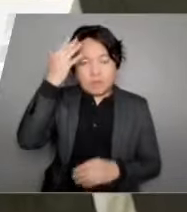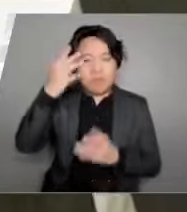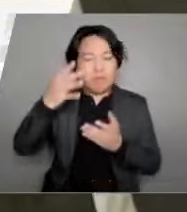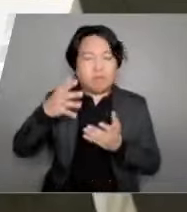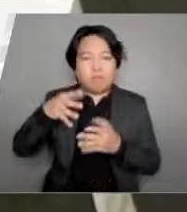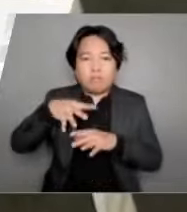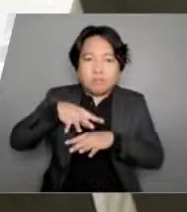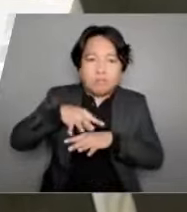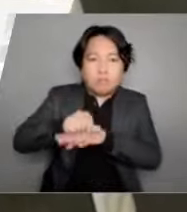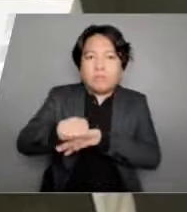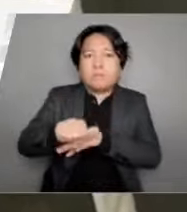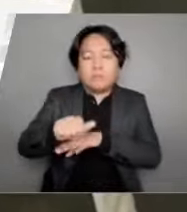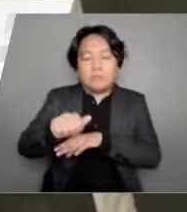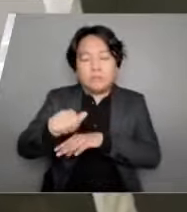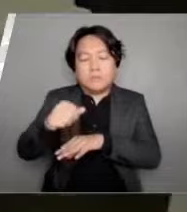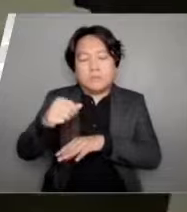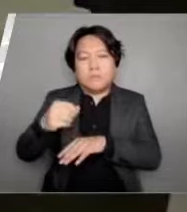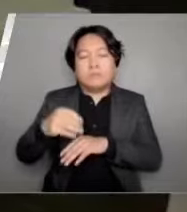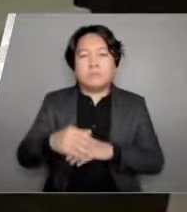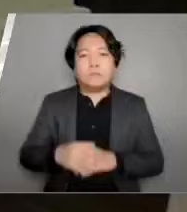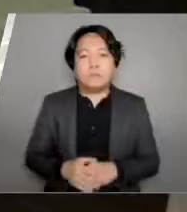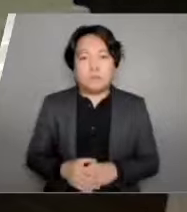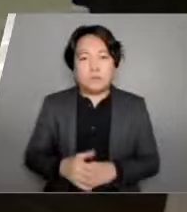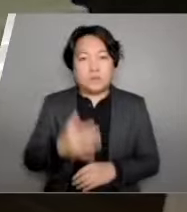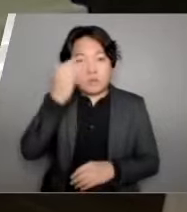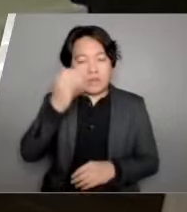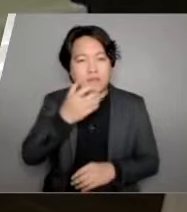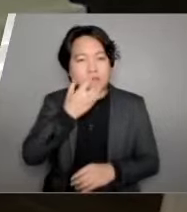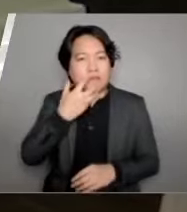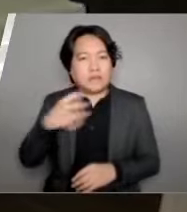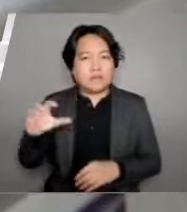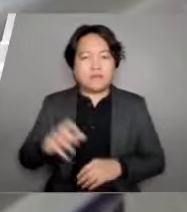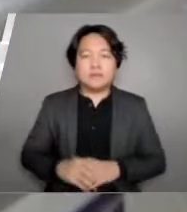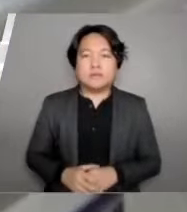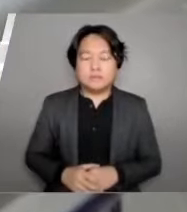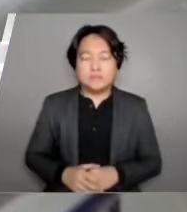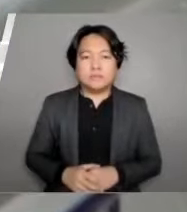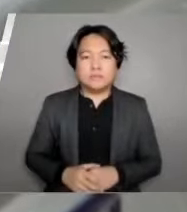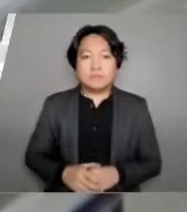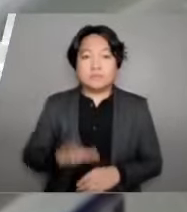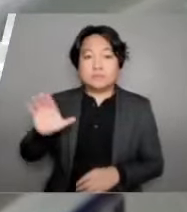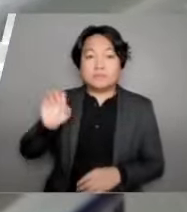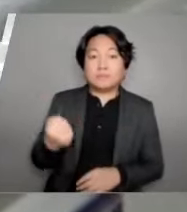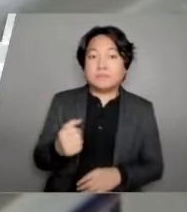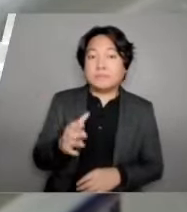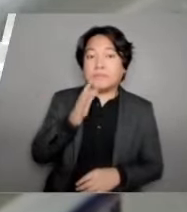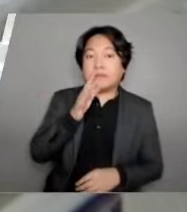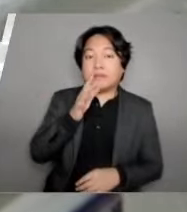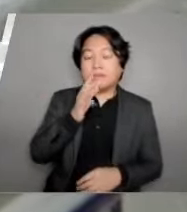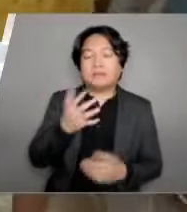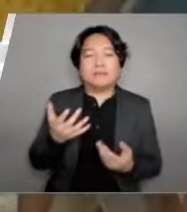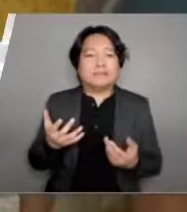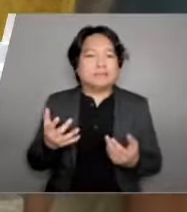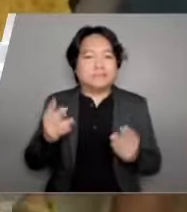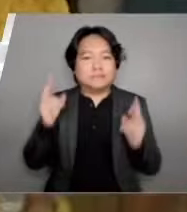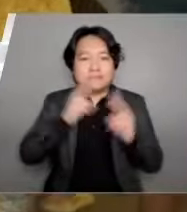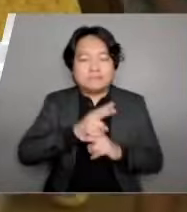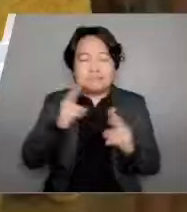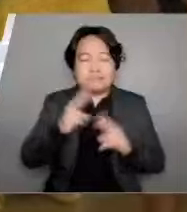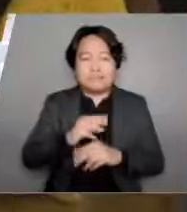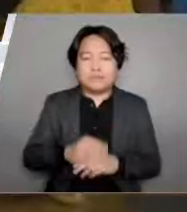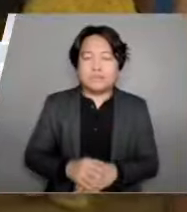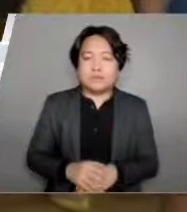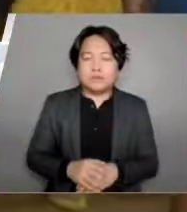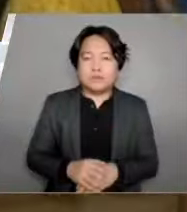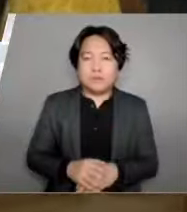naong herida, pitas ng tubuko. Batid na ng ina ng bata ang nangyari kay Cody. Ang masaklap, hindi siya